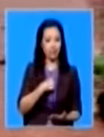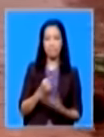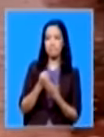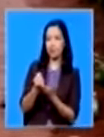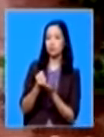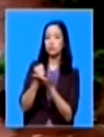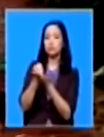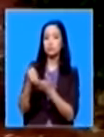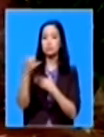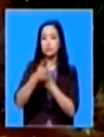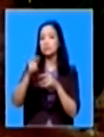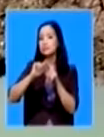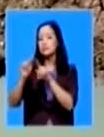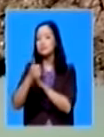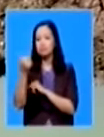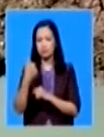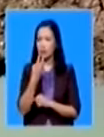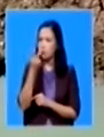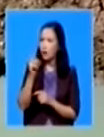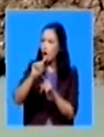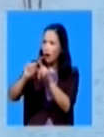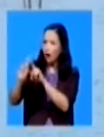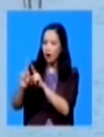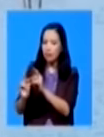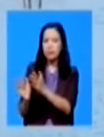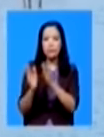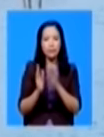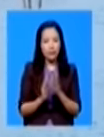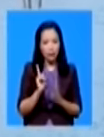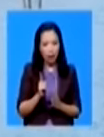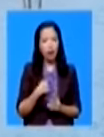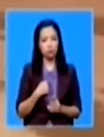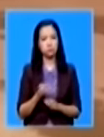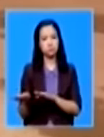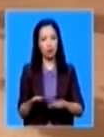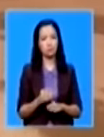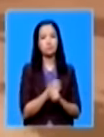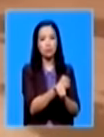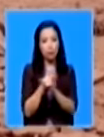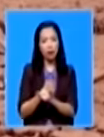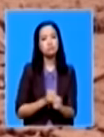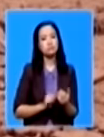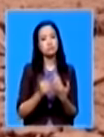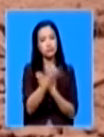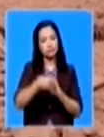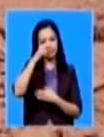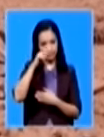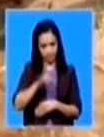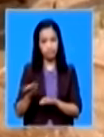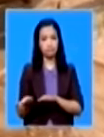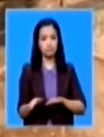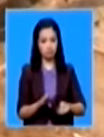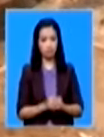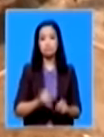ไงนะแล้วเราก็ศึกษาเขาไว้เผื่อวันหน้ามันโลกมันเปลี่ยนแปลงอากาศเปลี่ยนแปลงพร้อมจะเกิดที่ไหนก็ได้ประเทศไทยก็ต้องเตรียมความพร้อมนะทุกอย่